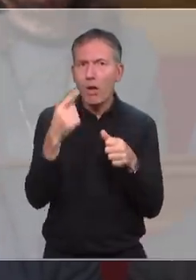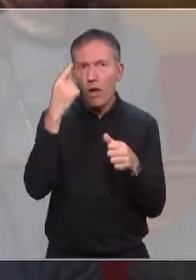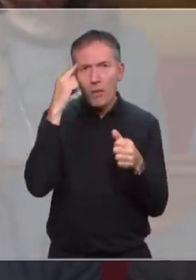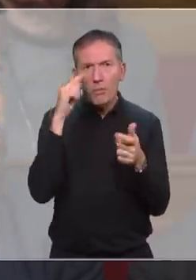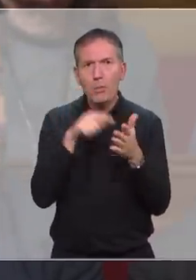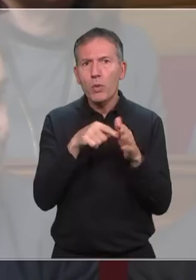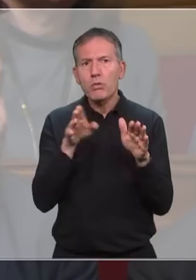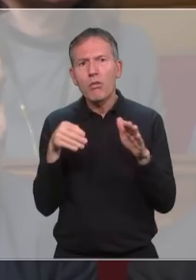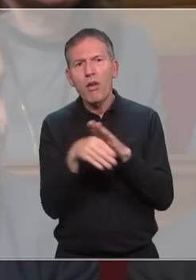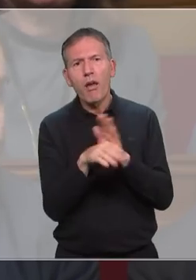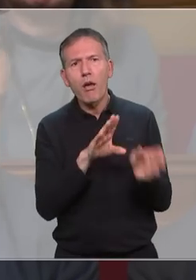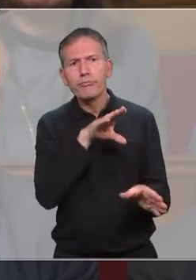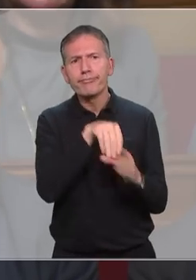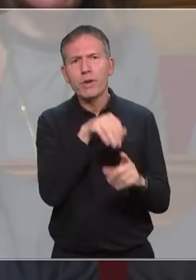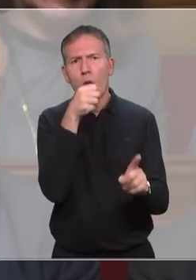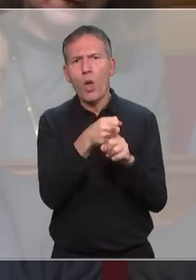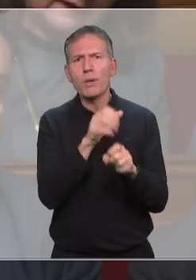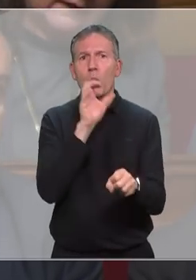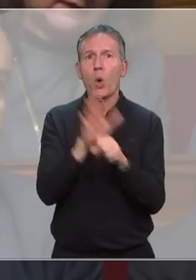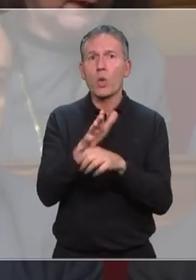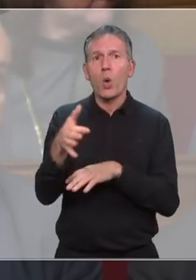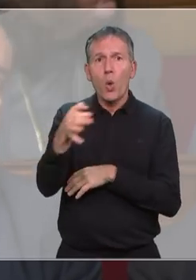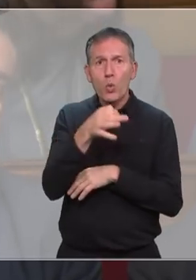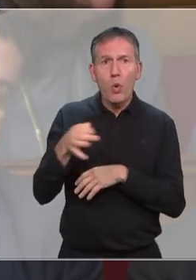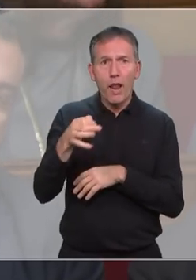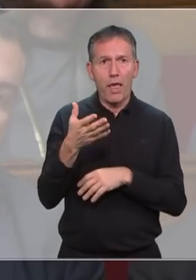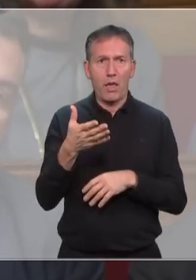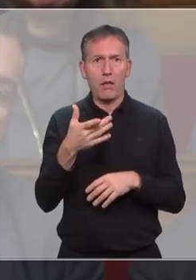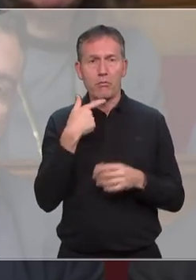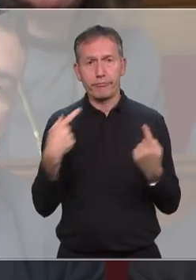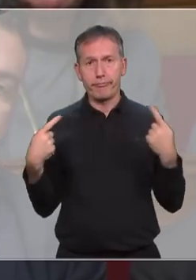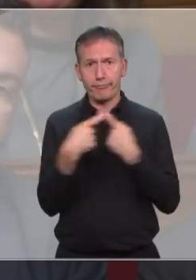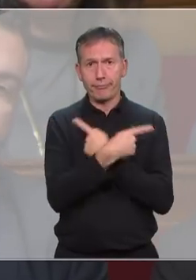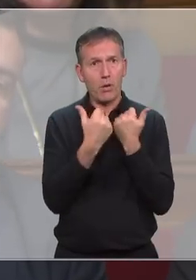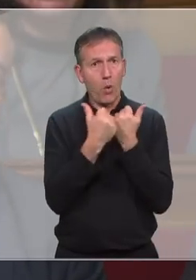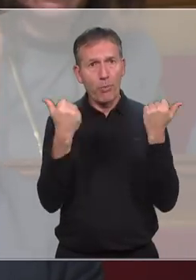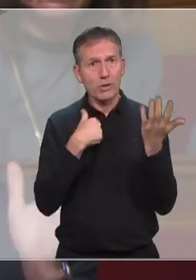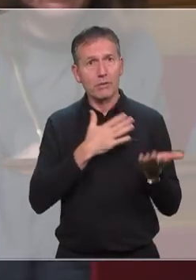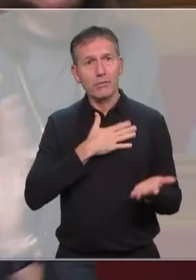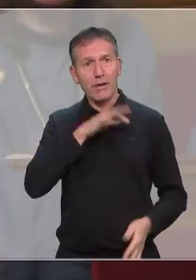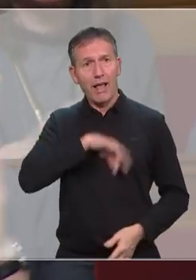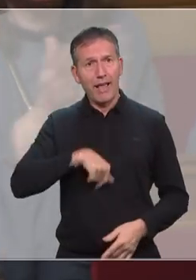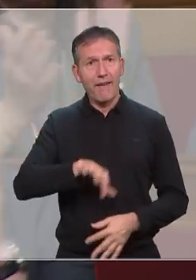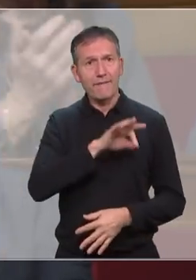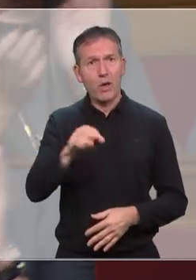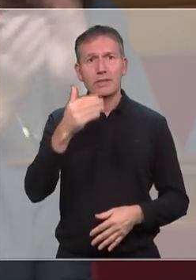de nos institutions par le lobby antinucléaire et pro-éolienne qui nous mène dans une voie contraire aux intérêts supérieurs de la France? Je vous remercie.